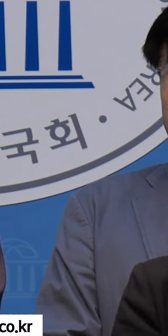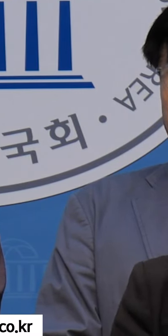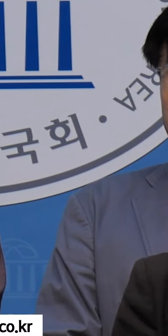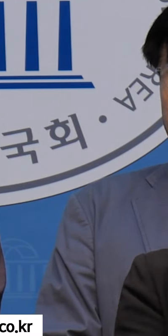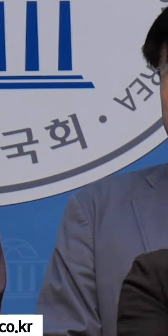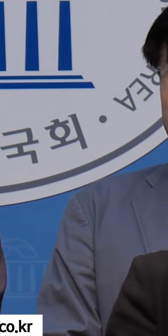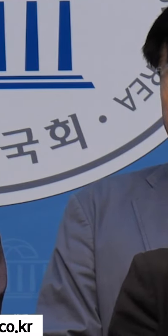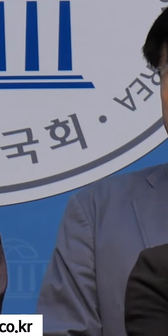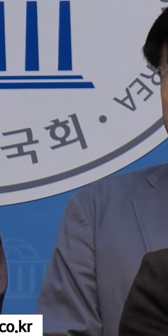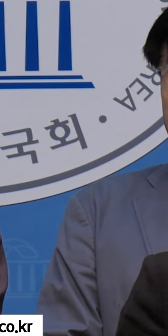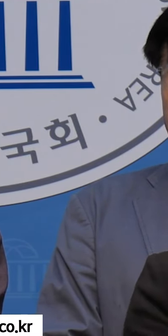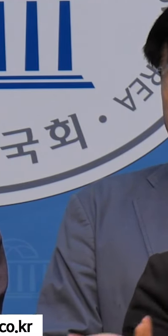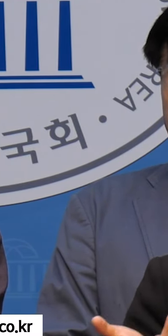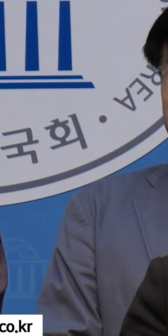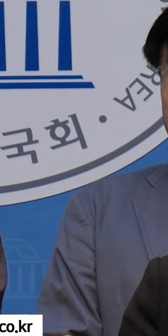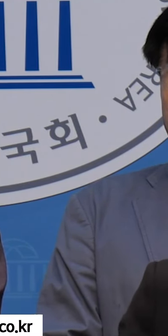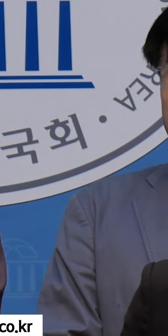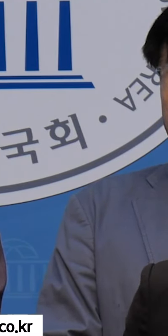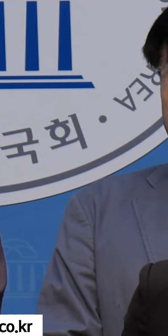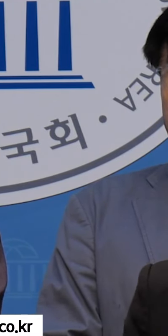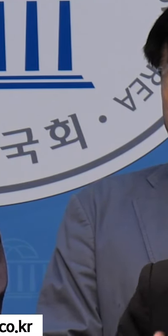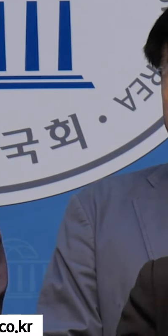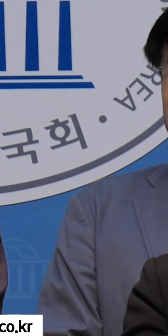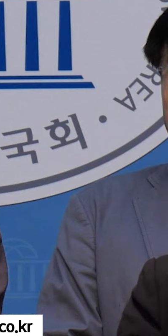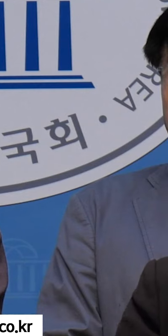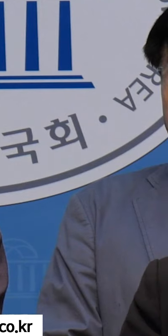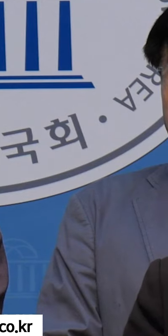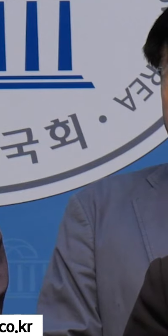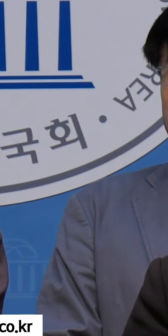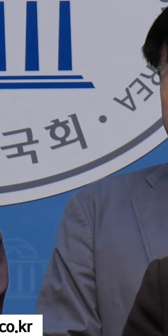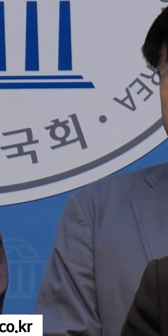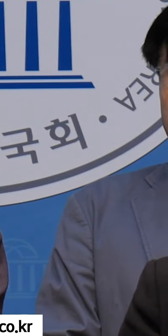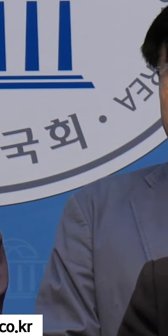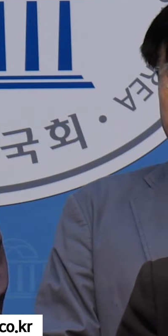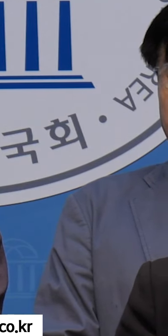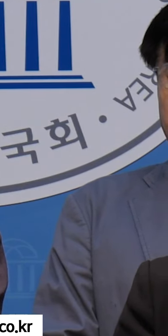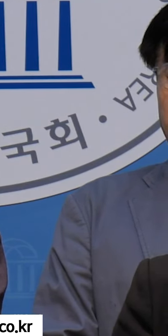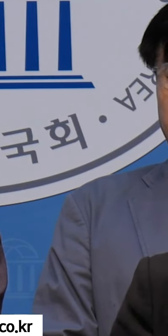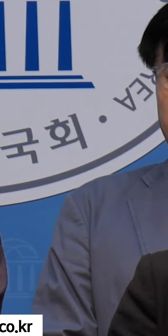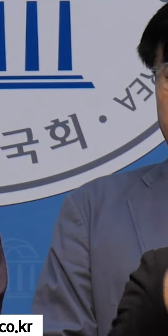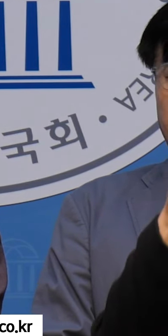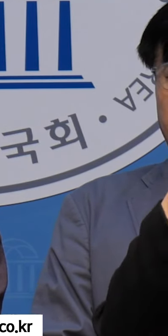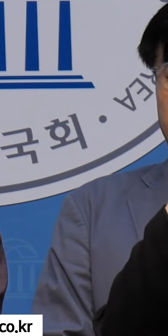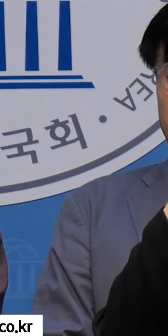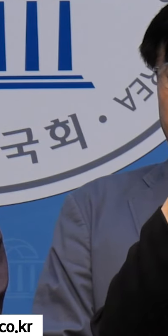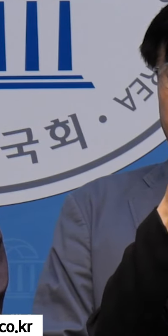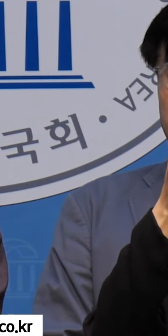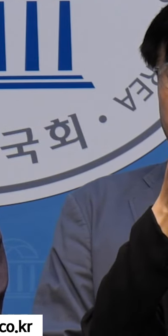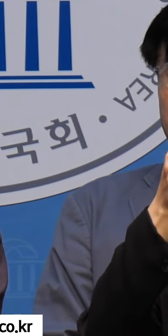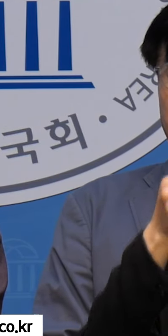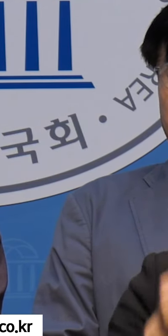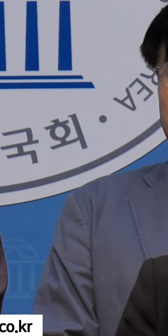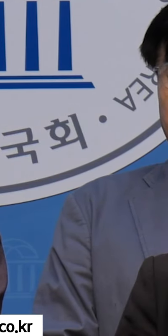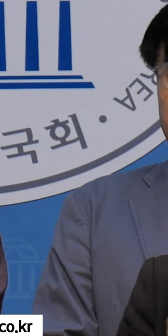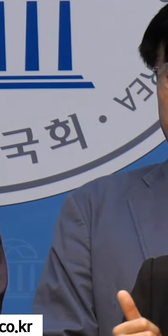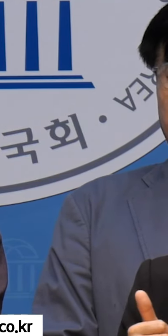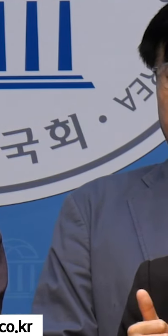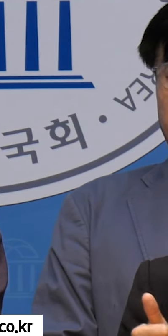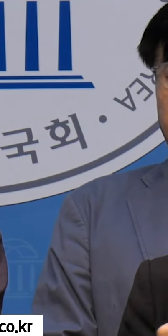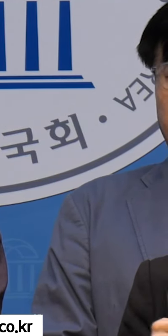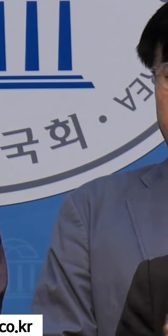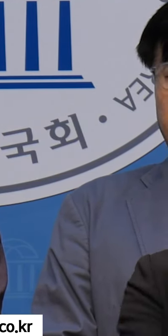또 그 더 중요한 것은 국민, 시민, 주민에게로의 분권을